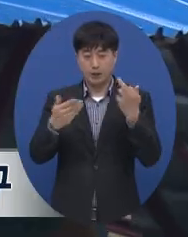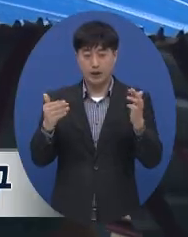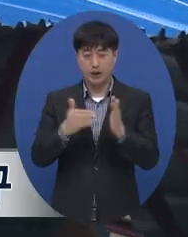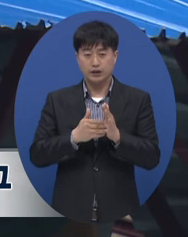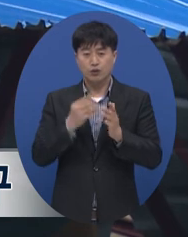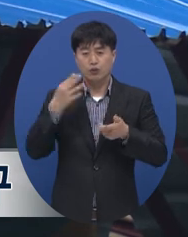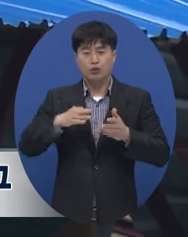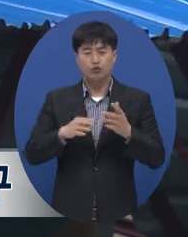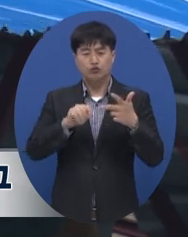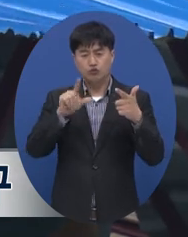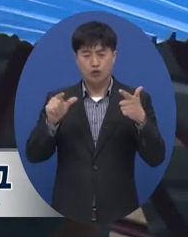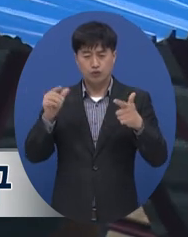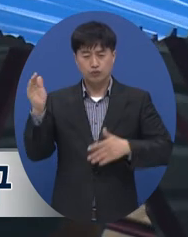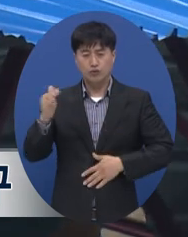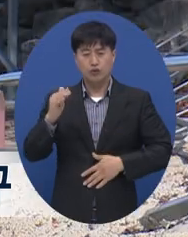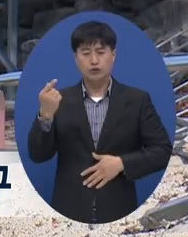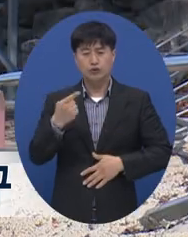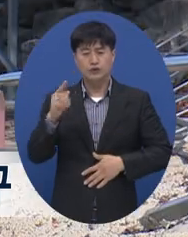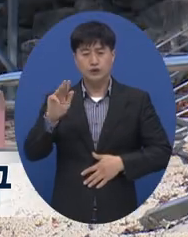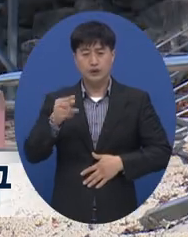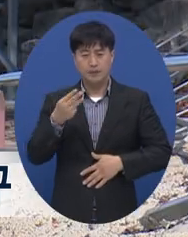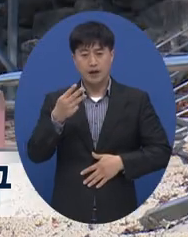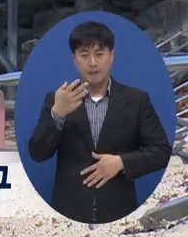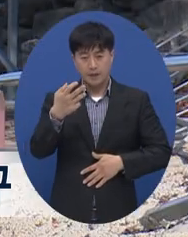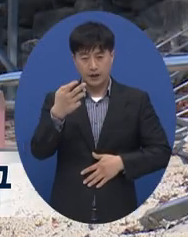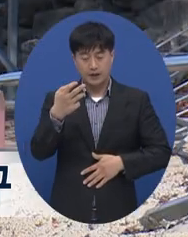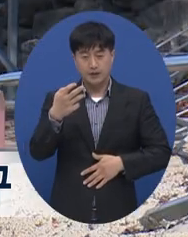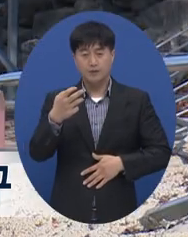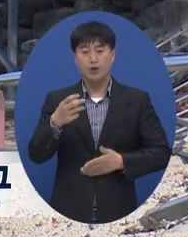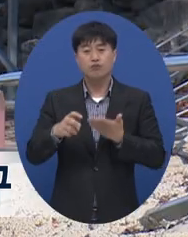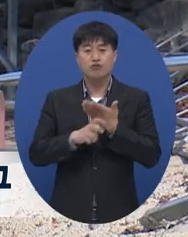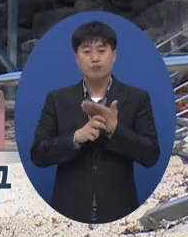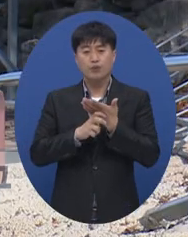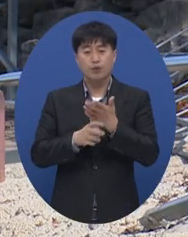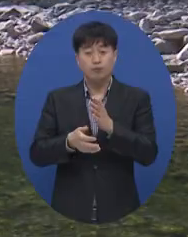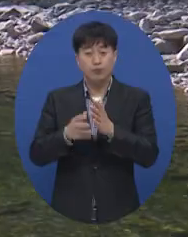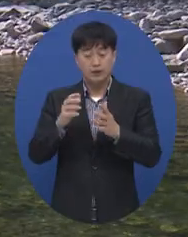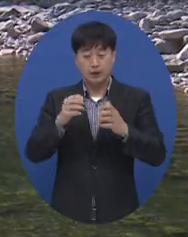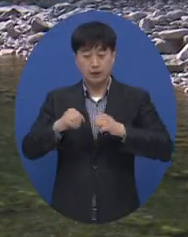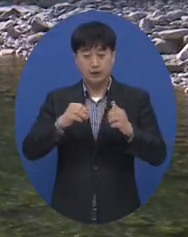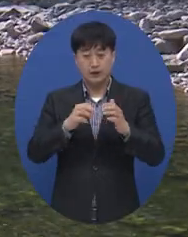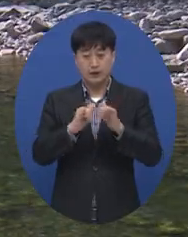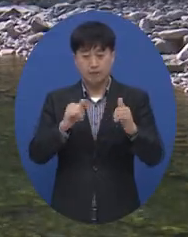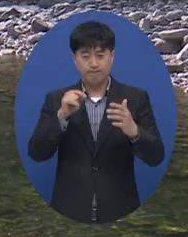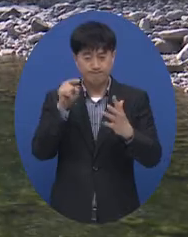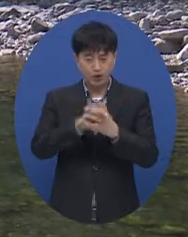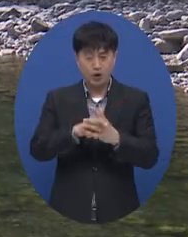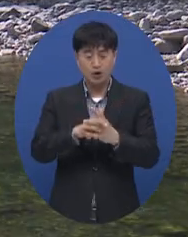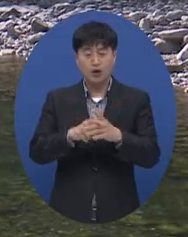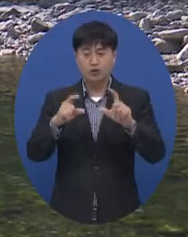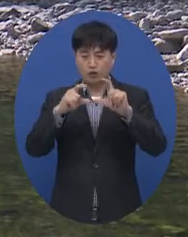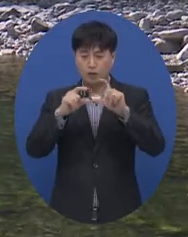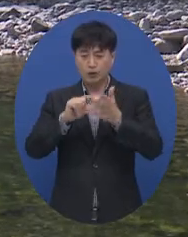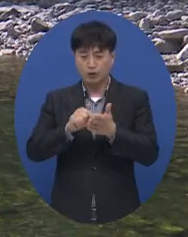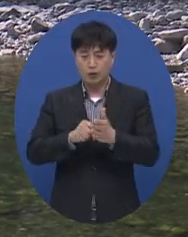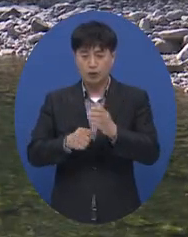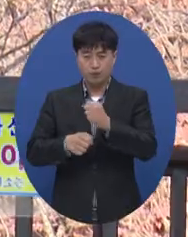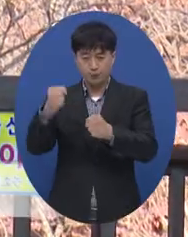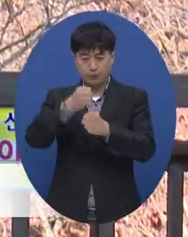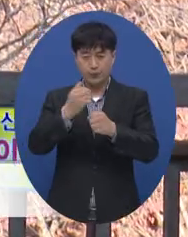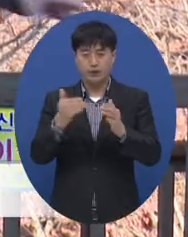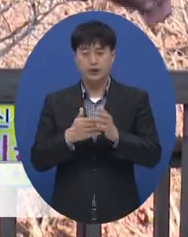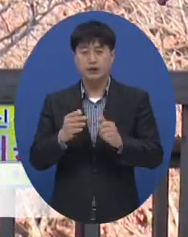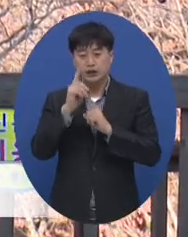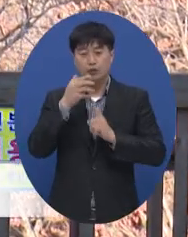경기도는 지난 6월부터 1300 80여개국 내 불법행위 자료적 바래 절반 정도를 원상 복구 했습니다